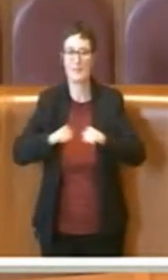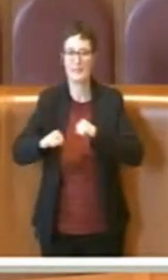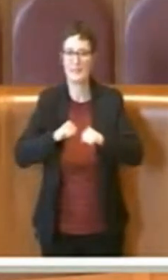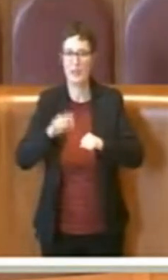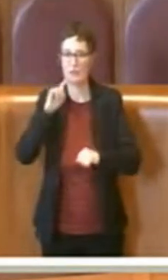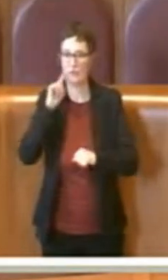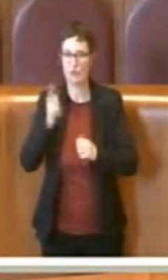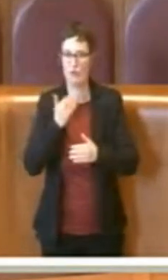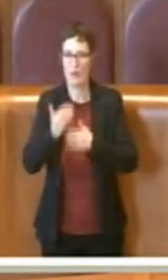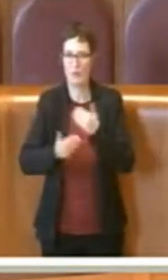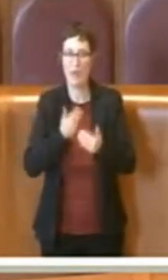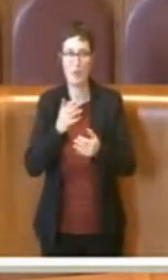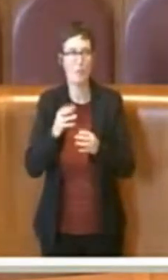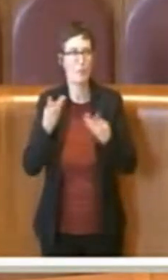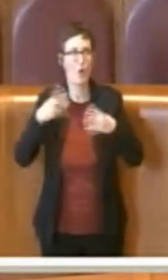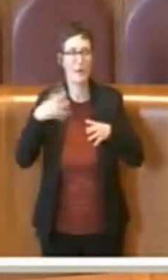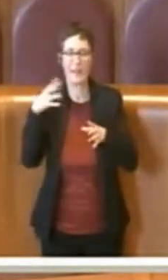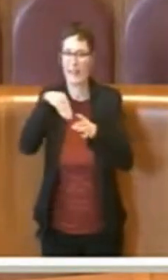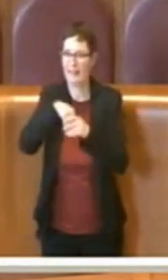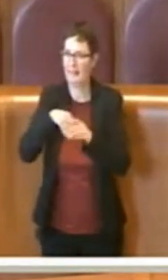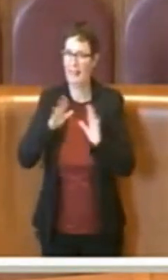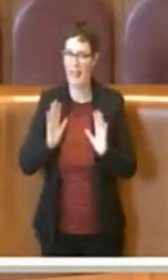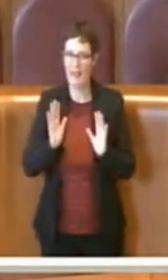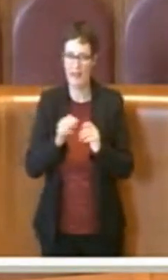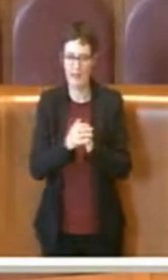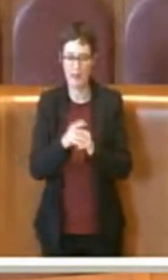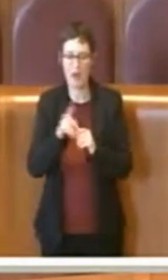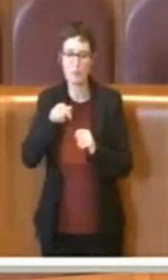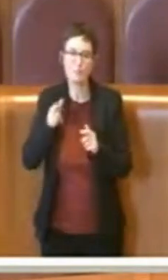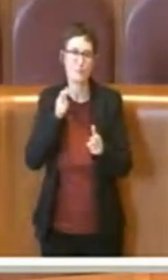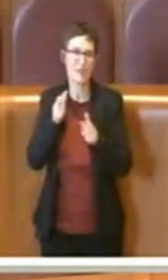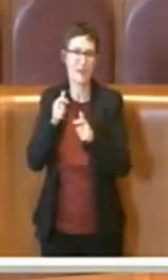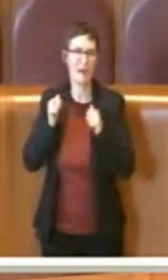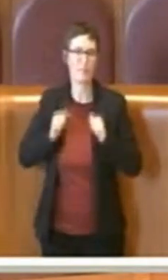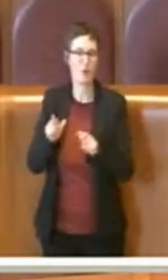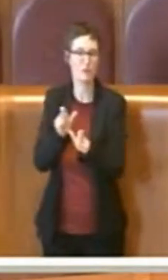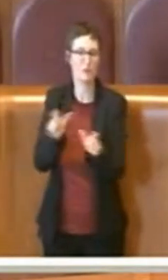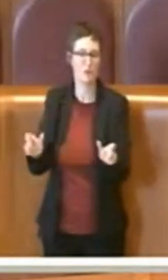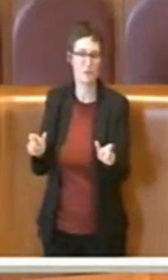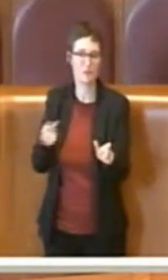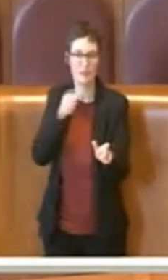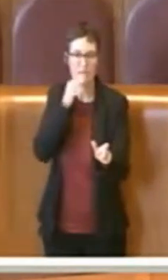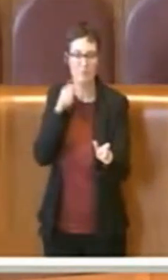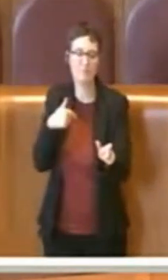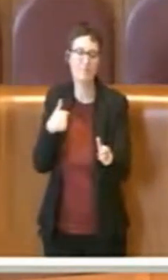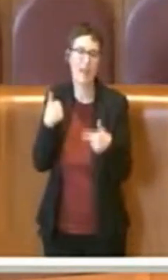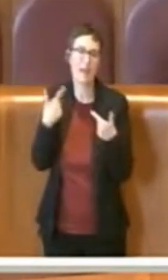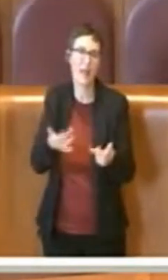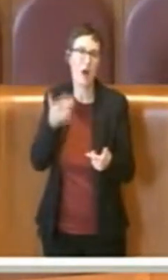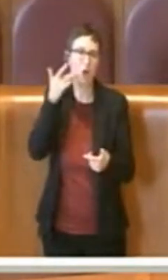dell'organizzazione interna dell'ente, appunto, e nei rapporti anche col cittadino, questo per semplificare